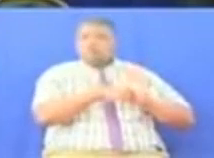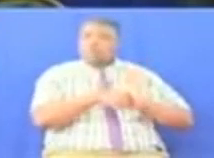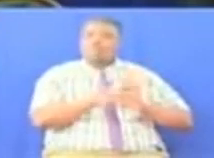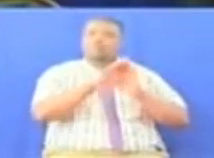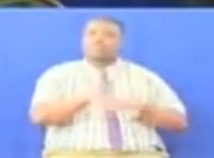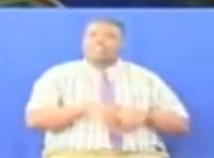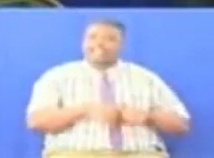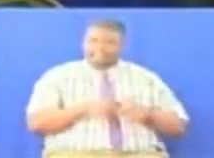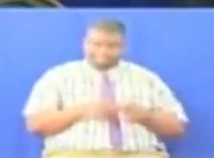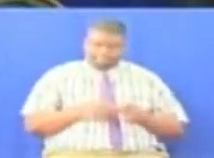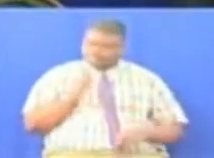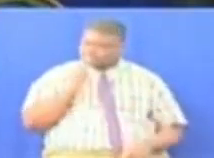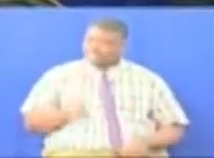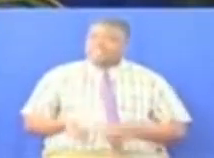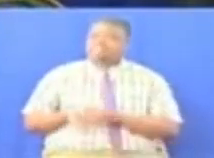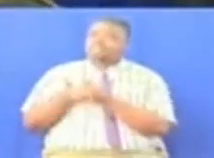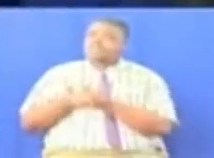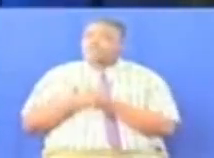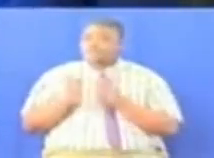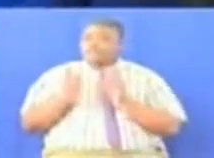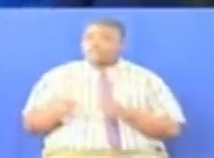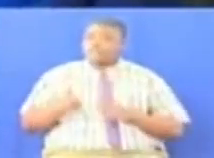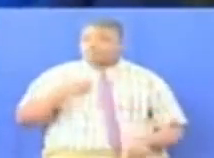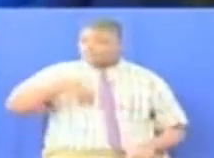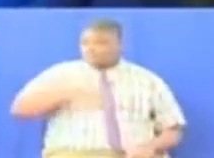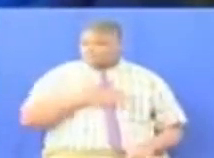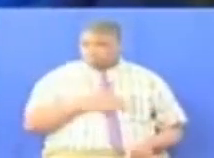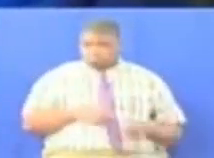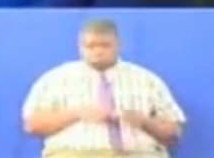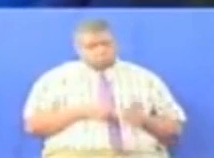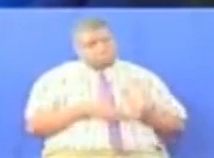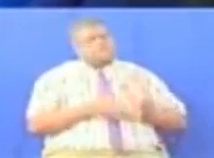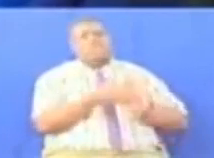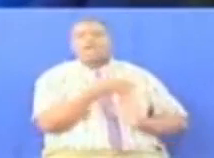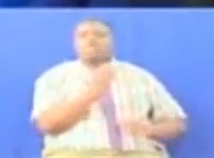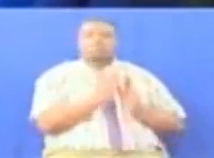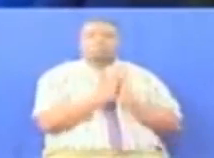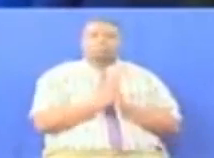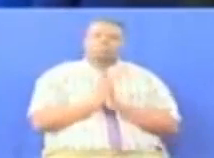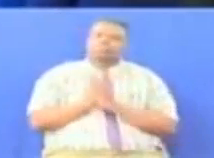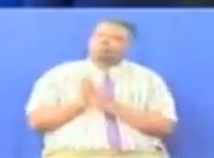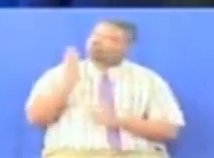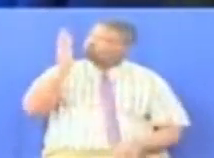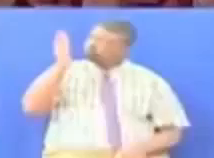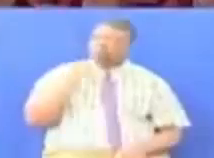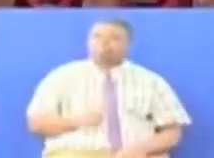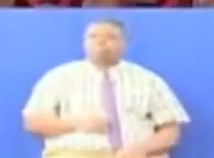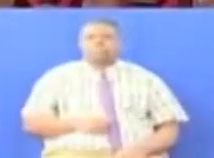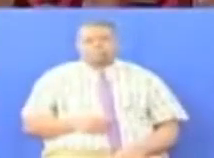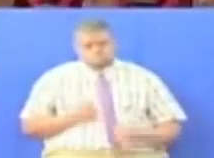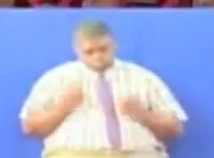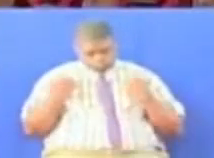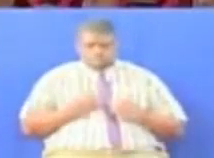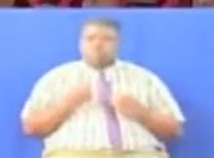Spika, Mheshimiwa Spika, kama ilivyo kawaida yetu waungwana, naomba kuanza hotuba yangu kwa kumshukuru Mwenyezi Mungu mwingi wa rehema kwa kunipa